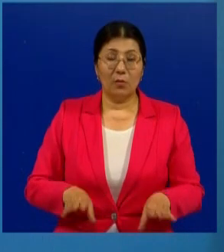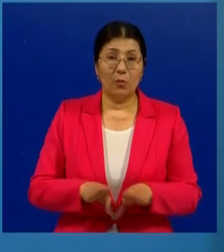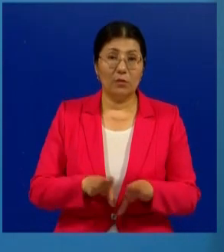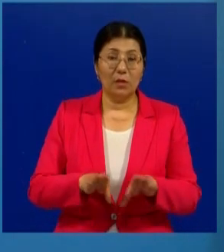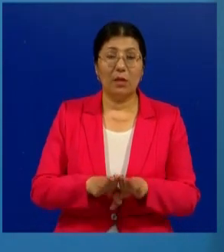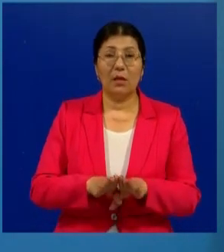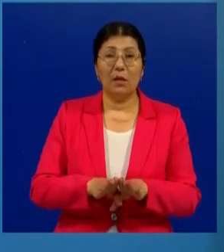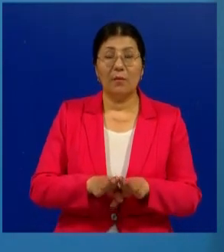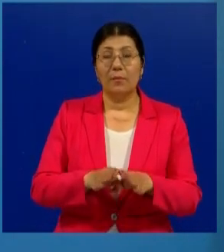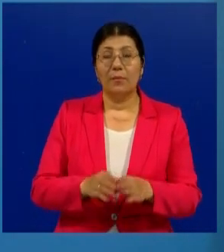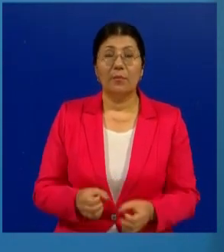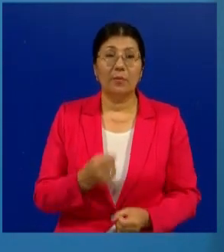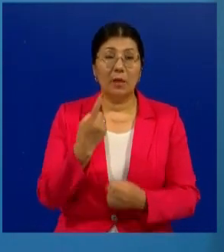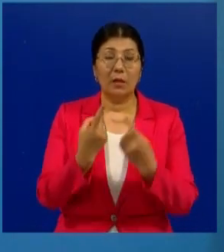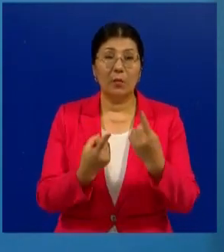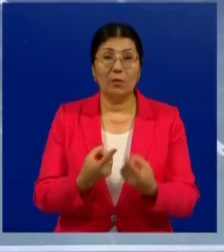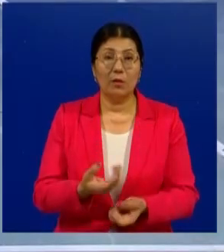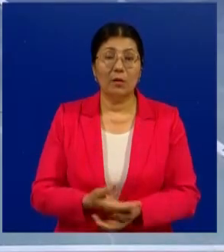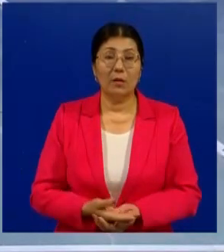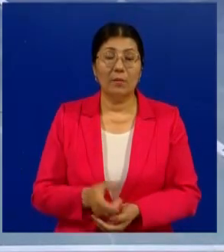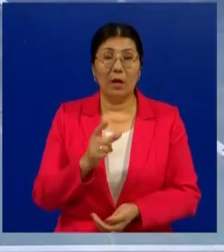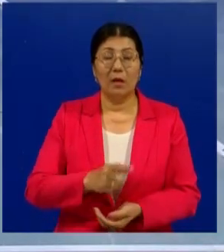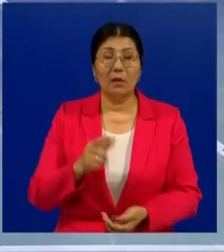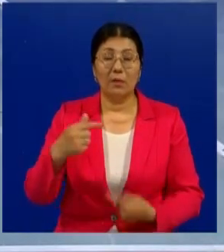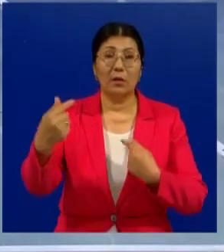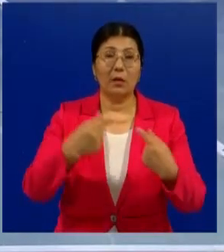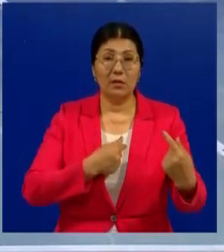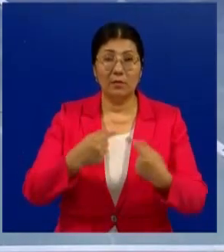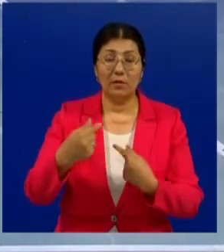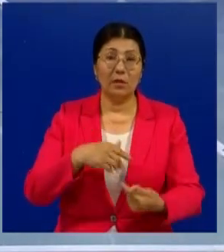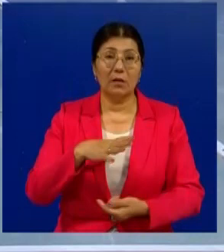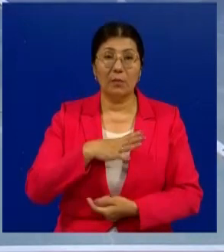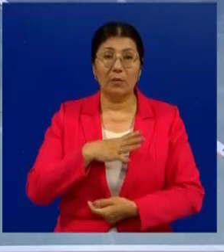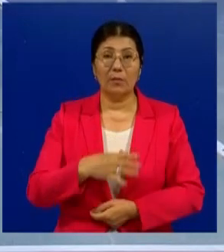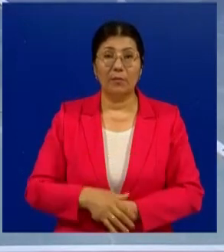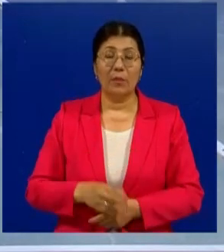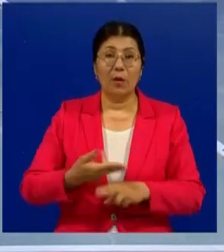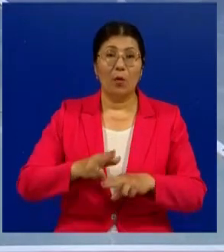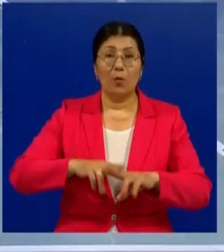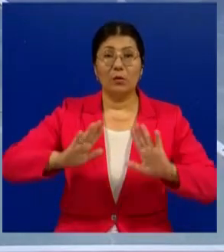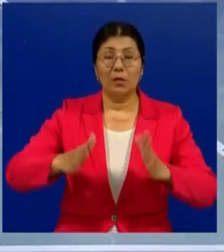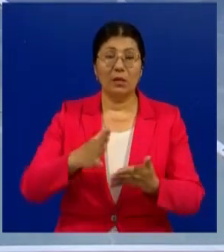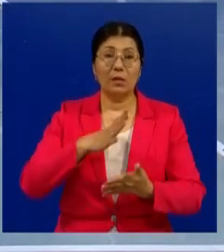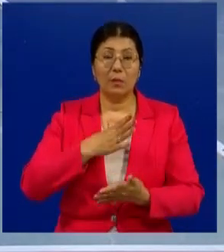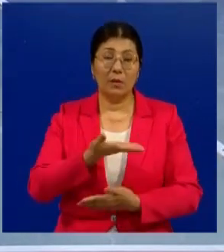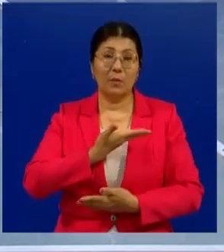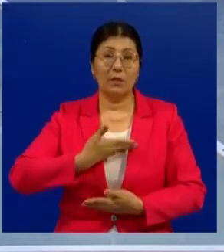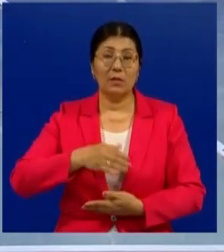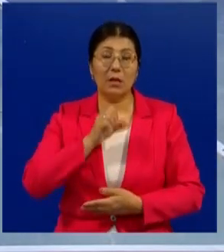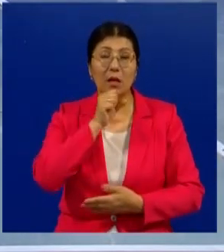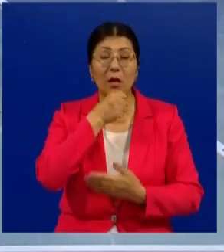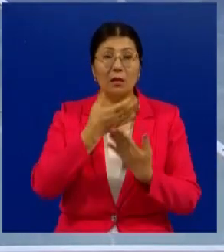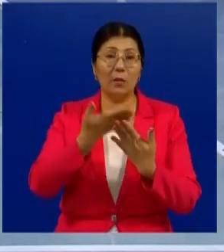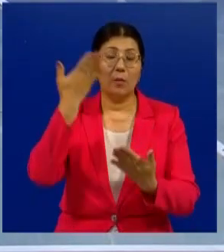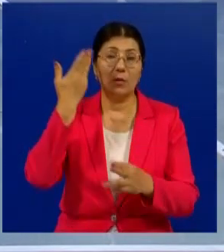бірінен соң бірі жалғасып кетті. Қолдан келгенше қинап, қанап, тығырыққа тіреді дейсіз ғой. Иә. Сондай жағдай болды, бірақ өкінішке орай біздің ата-бабамыз